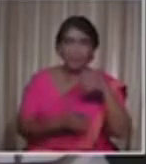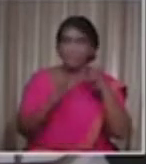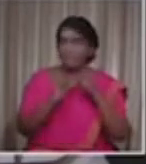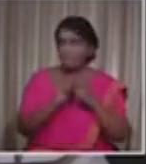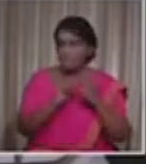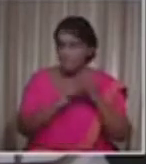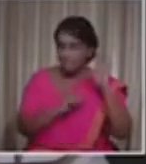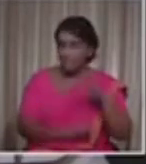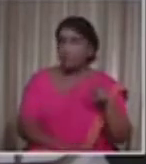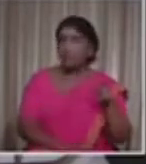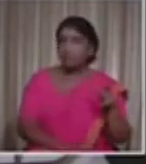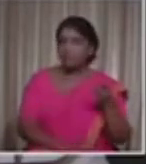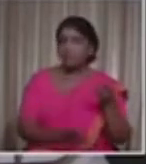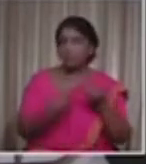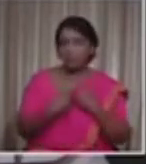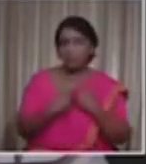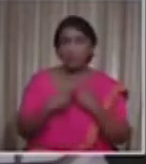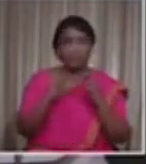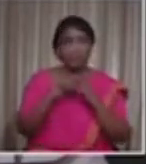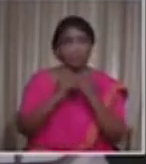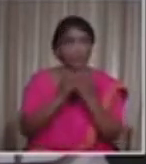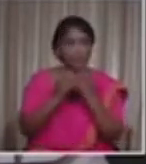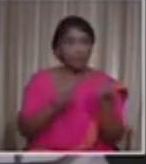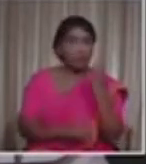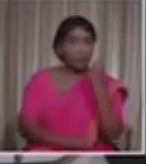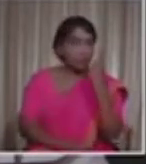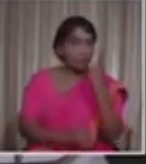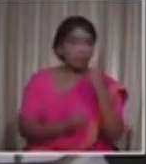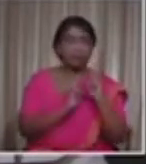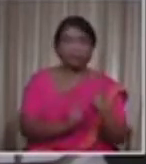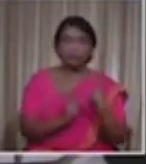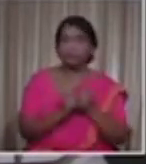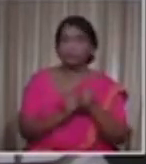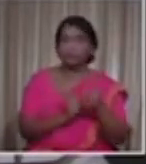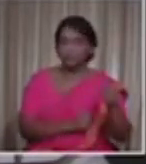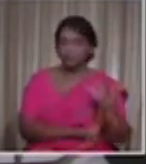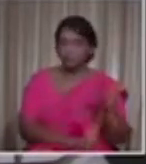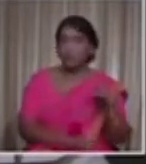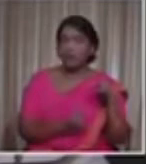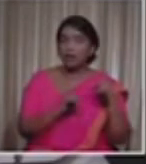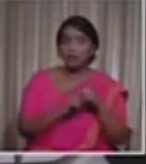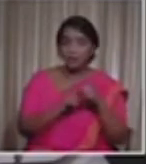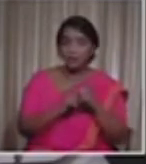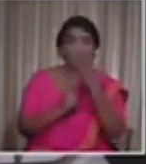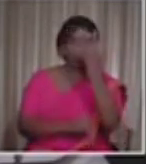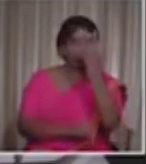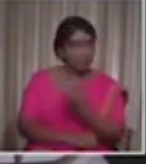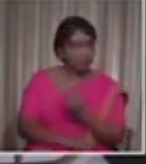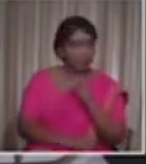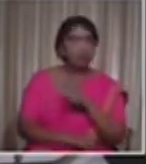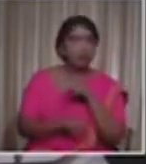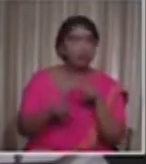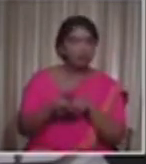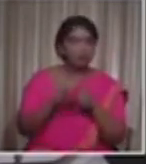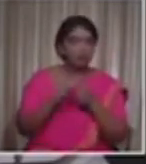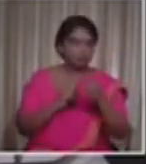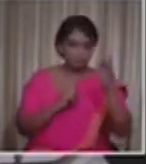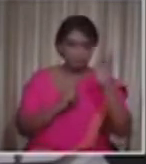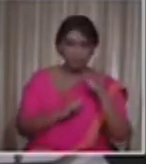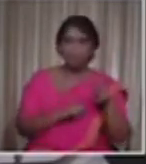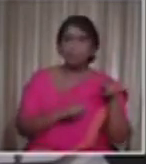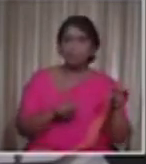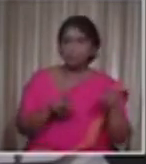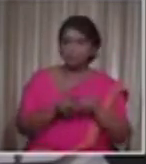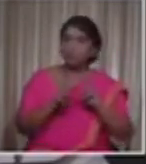තත්ත්වයට අපි දෙන විසඳුම රුපියලේ ස්ථාවරභාවය ඇති කරන්න, ඩොලර් ලබා ගන්න. අන්න ඒ තැනට යන්නේ. ඒත්